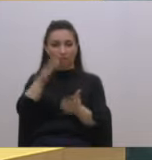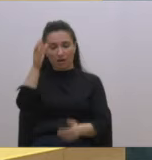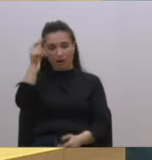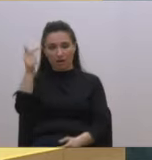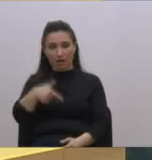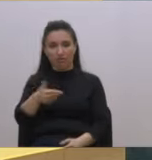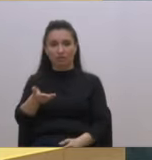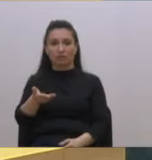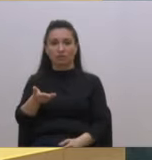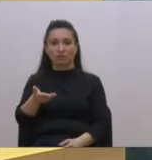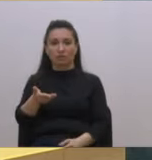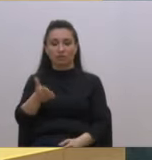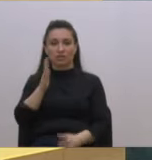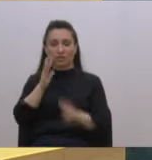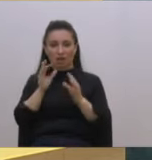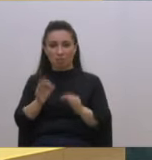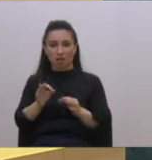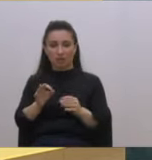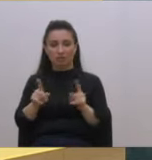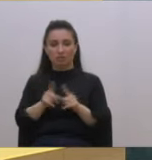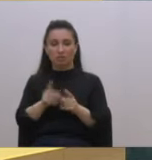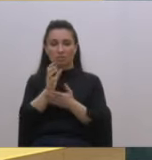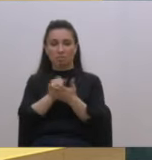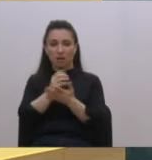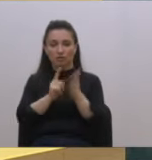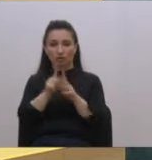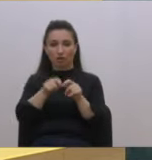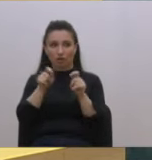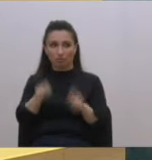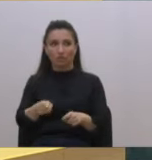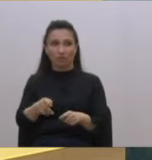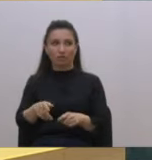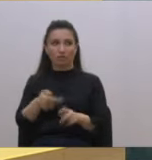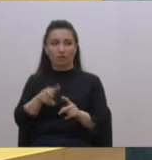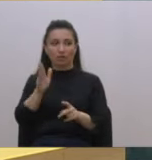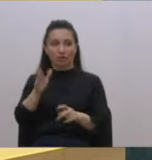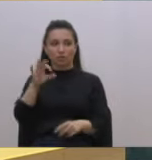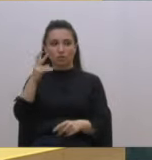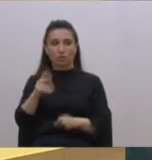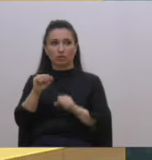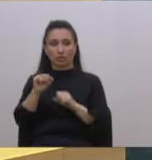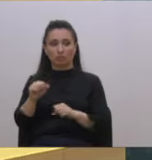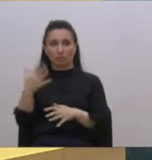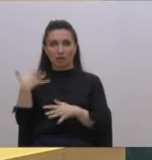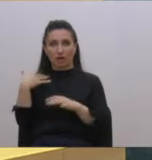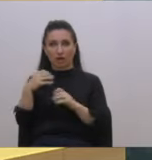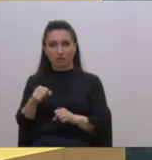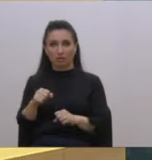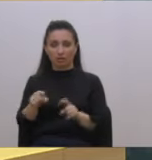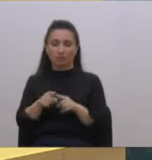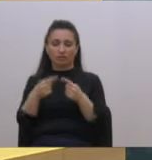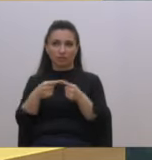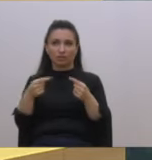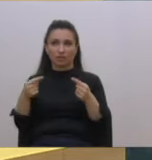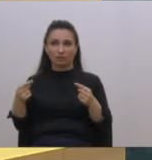განათლება, ეს იქნებოდა სამართლებრივი ასე ვთქვათ ბაზის შექმნა, ეს იქნებოდა სოციალურად დაუცველთა მხარდაჭერა და ასე